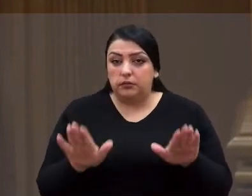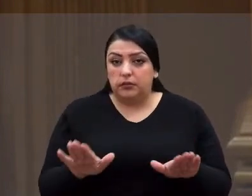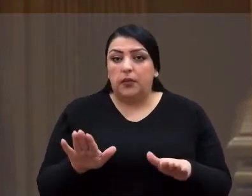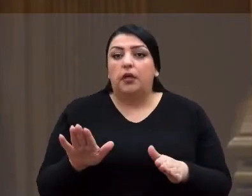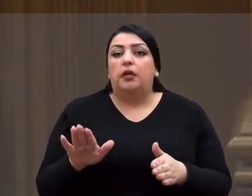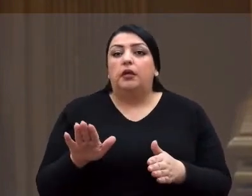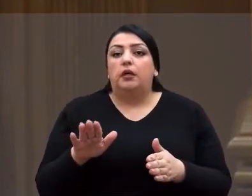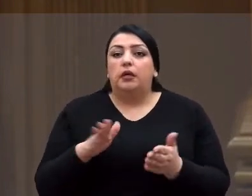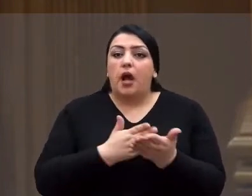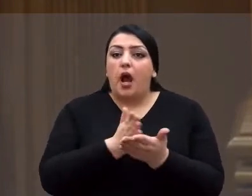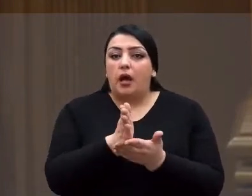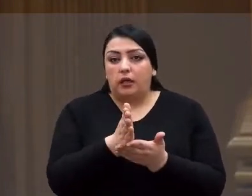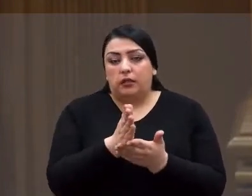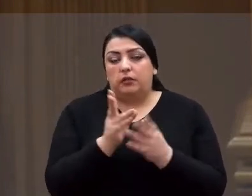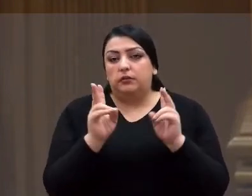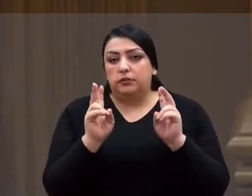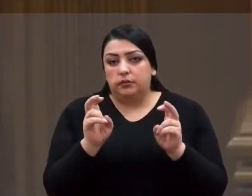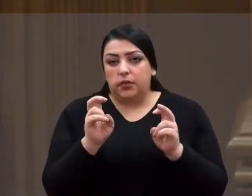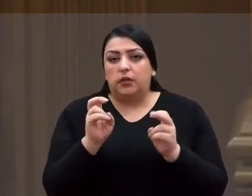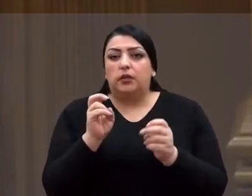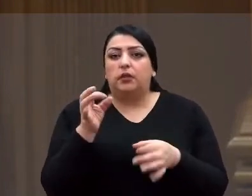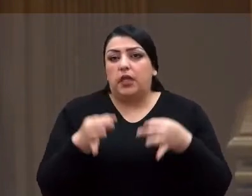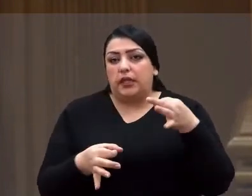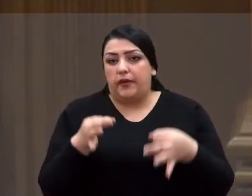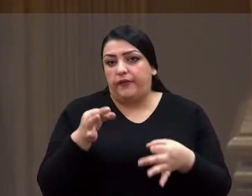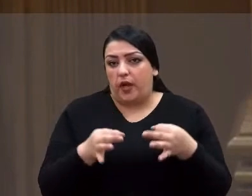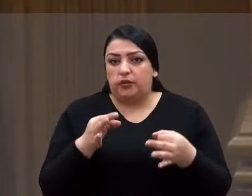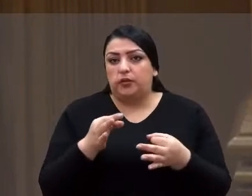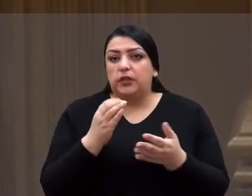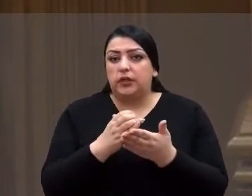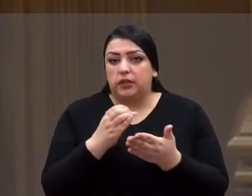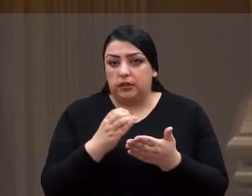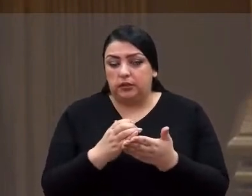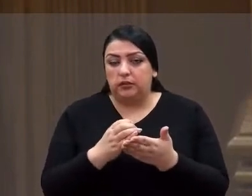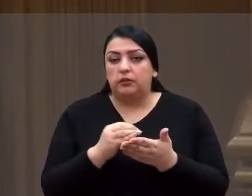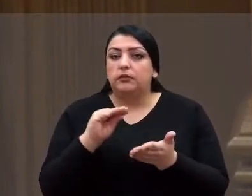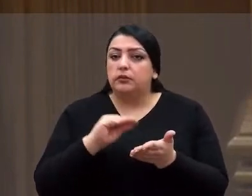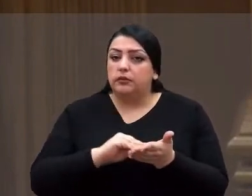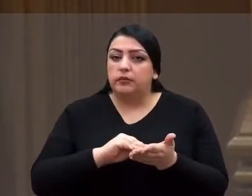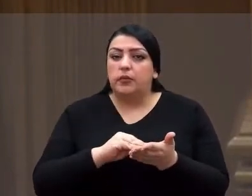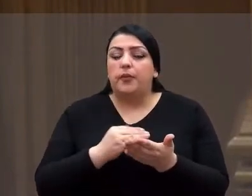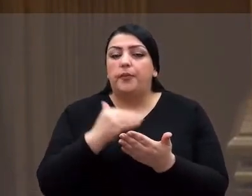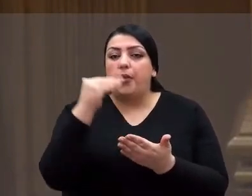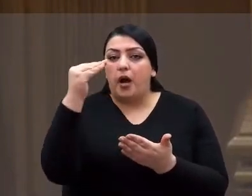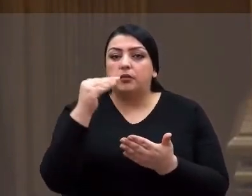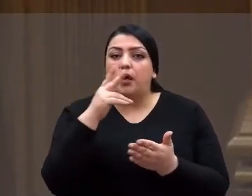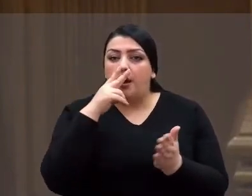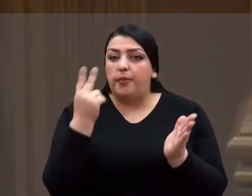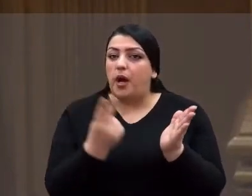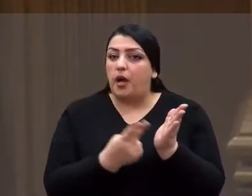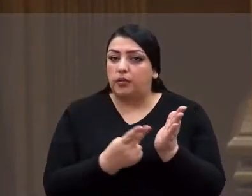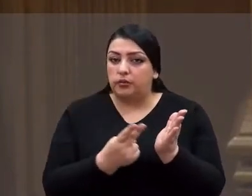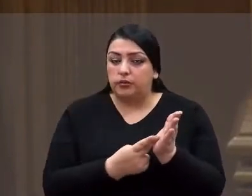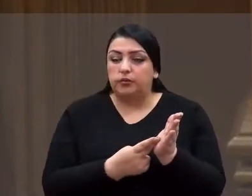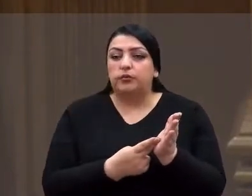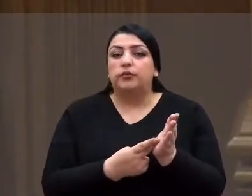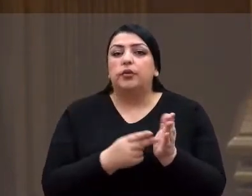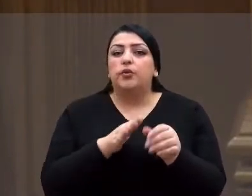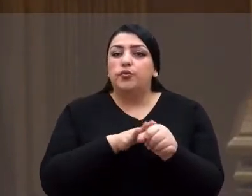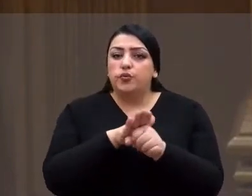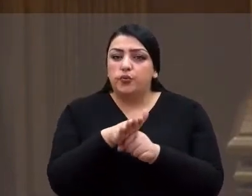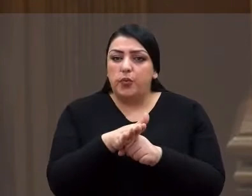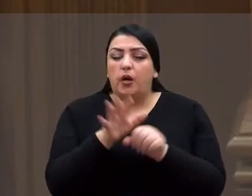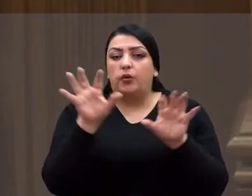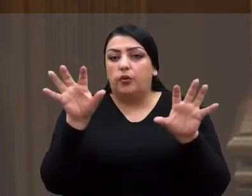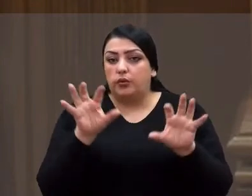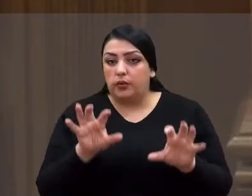քաղաքացական դատավարության օրենսգրքի տեսանկյունից գործատուի վրա դրված է բարձր շեմ ապացուցման աշխատանքային պայմանագրի լուծման